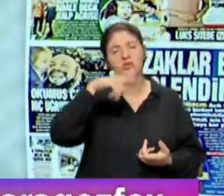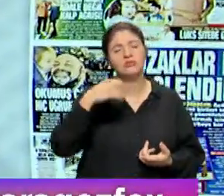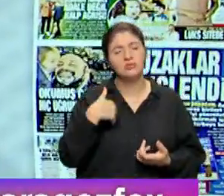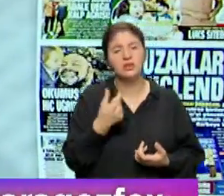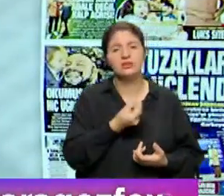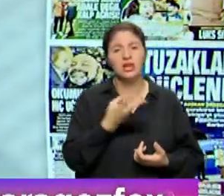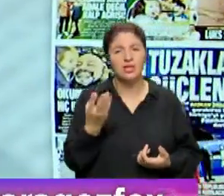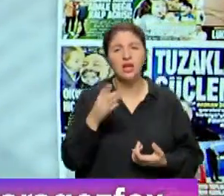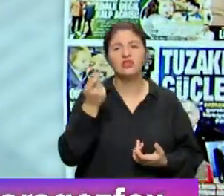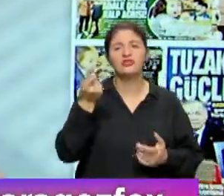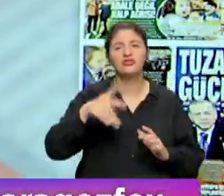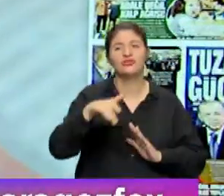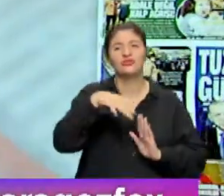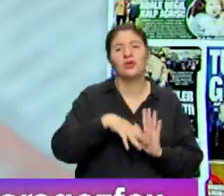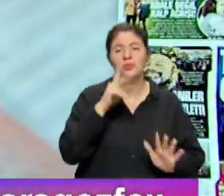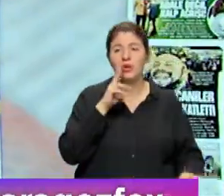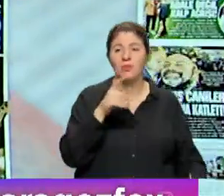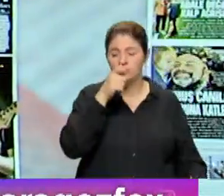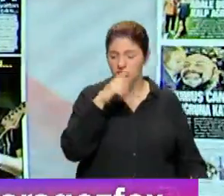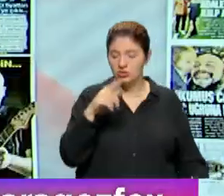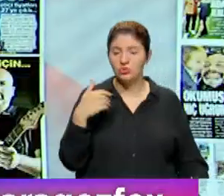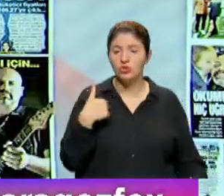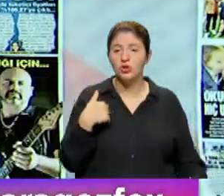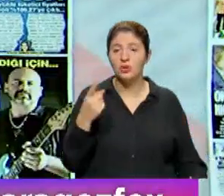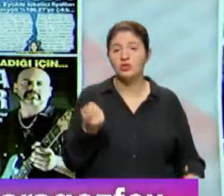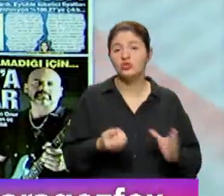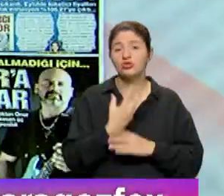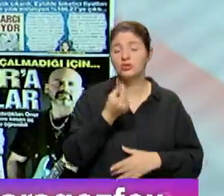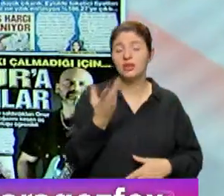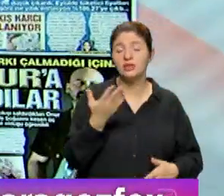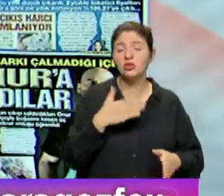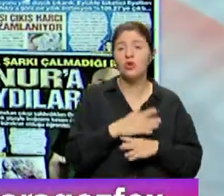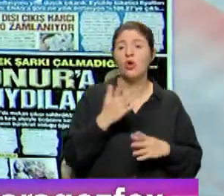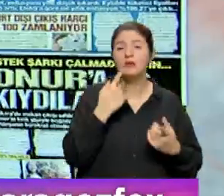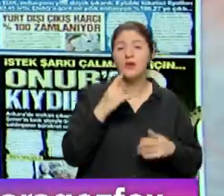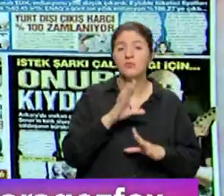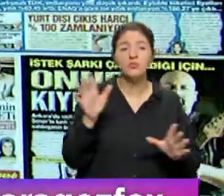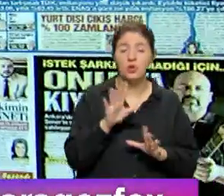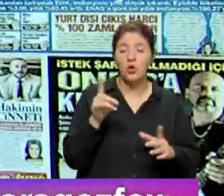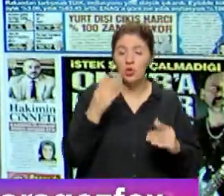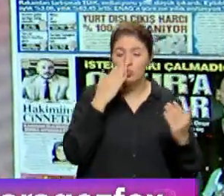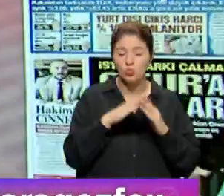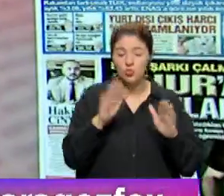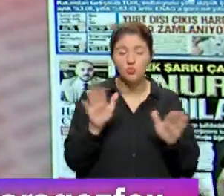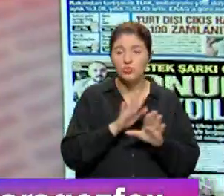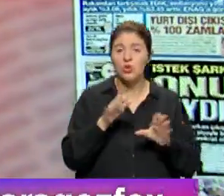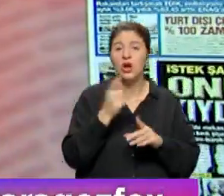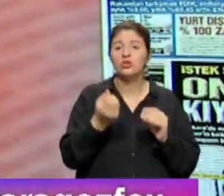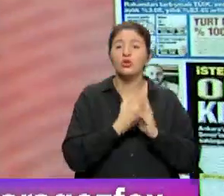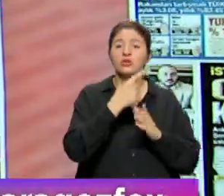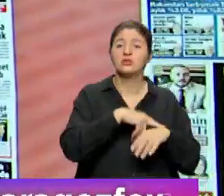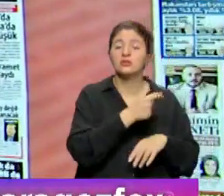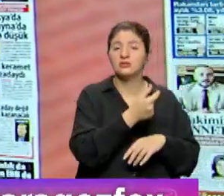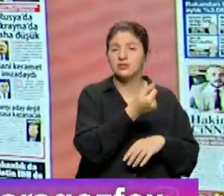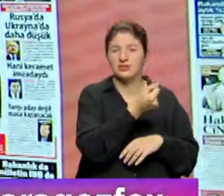verilerinde işsizlik düşüyor Ama tüik'in verilerini işkuru verileri zaten doğrulamıyor sağlamasını yapmıyor işkuru verilerinde